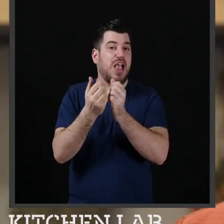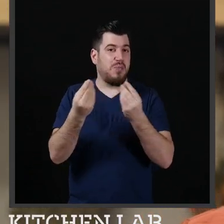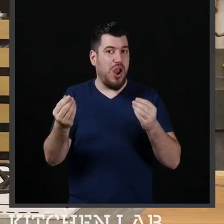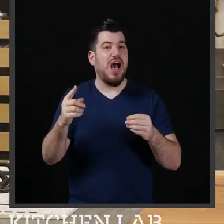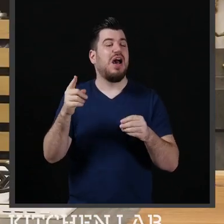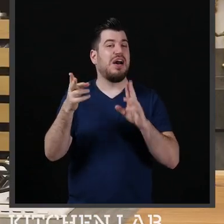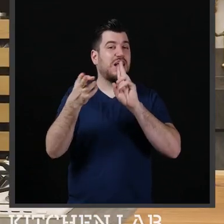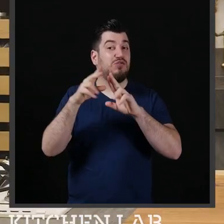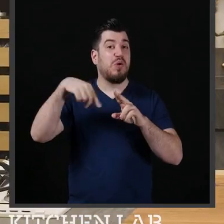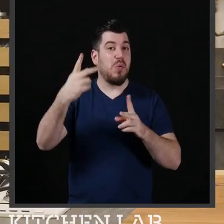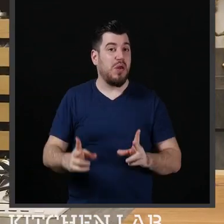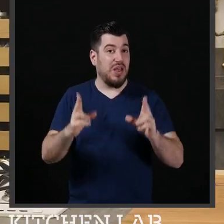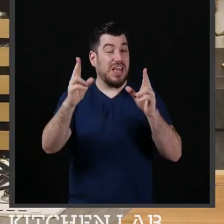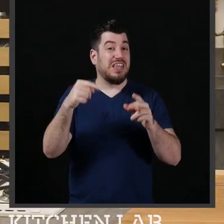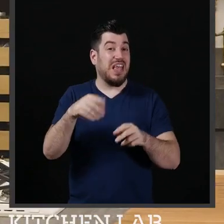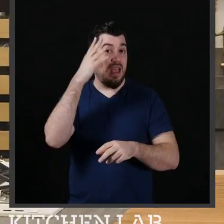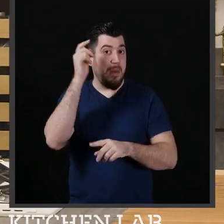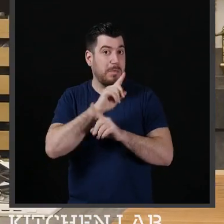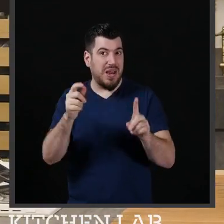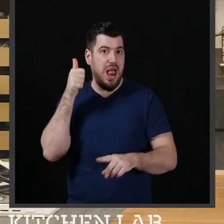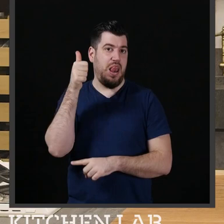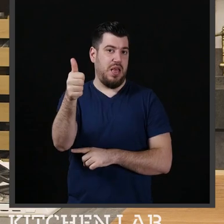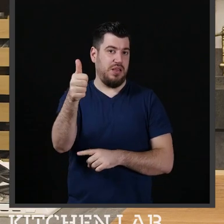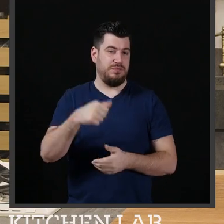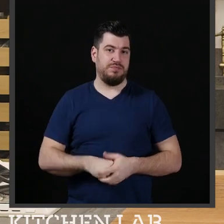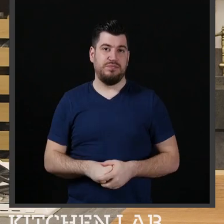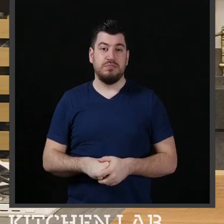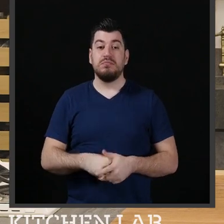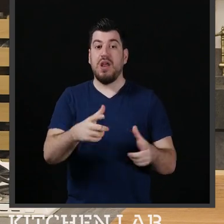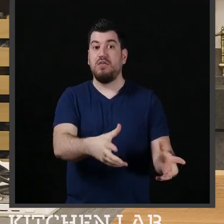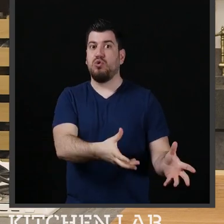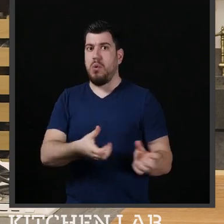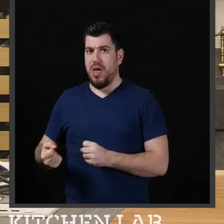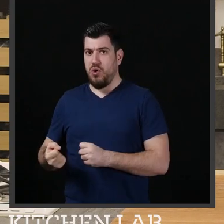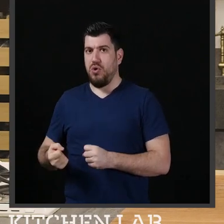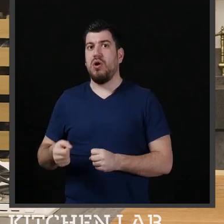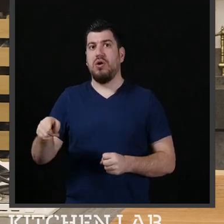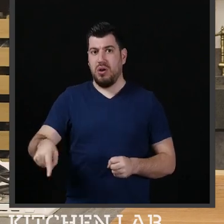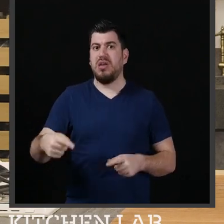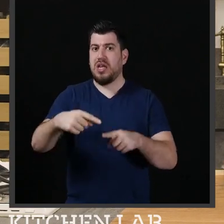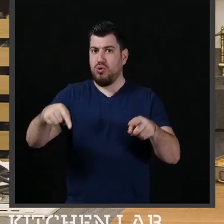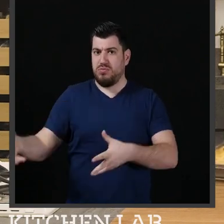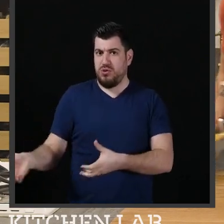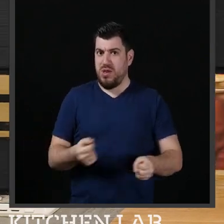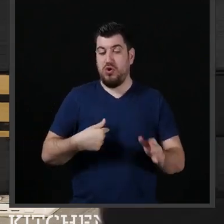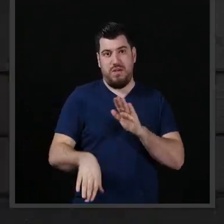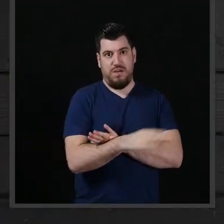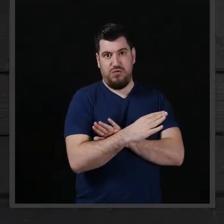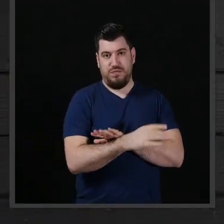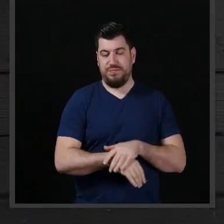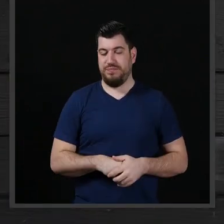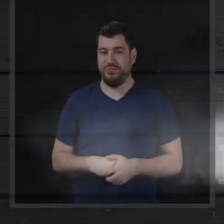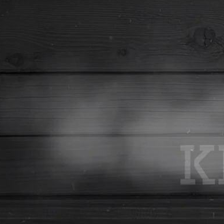μας επεισόδιο και μην ξεχάσετε να κάνετε subscribe. Λοιπόν, αυτό το παίρνω. Θα πάρω και αυτό. Και θα φύγω.